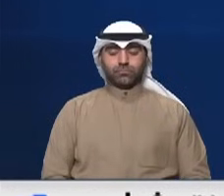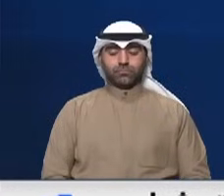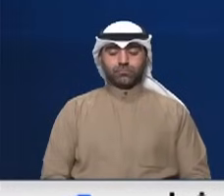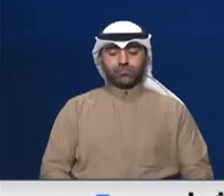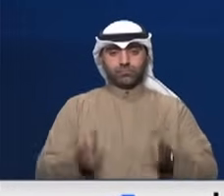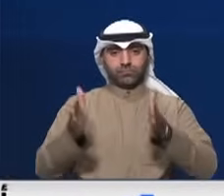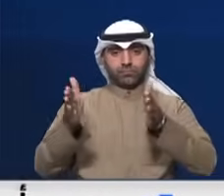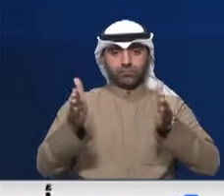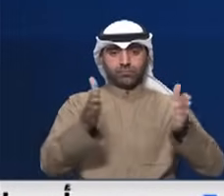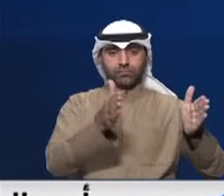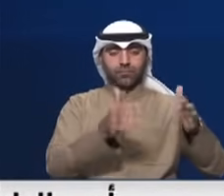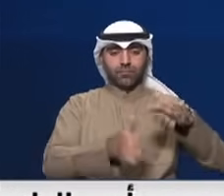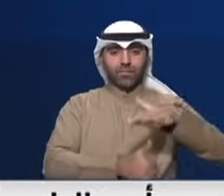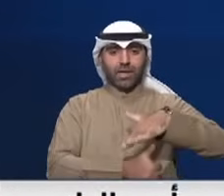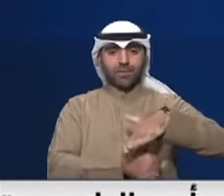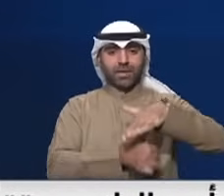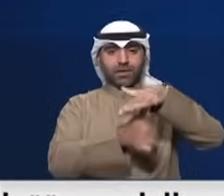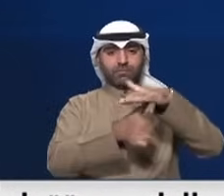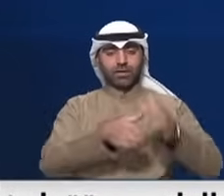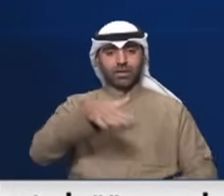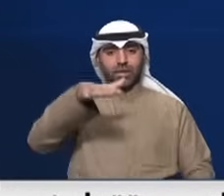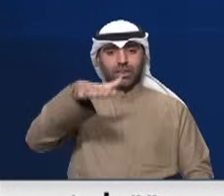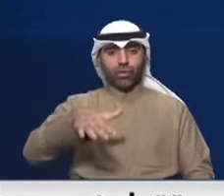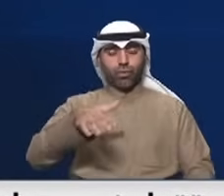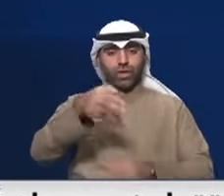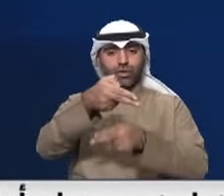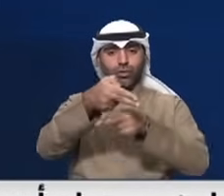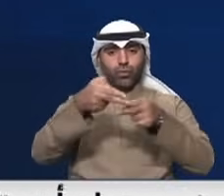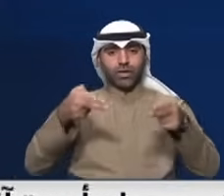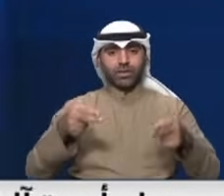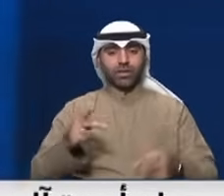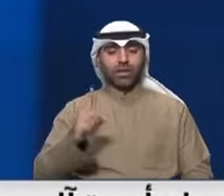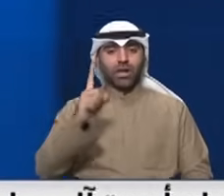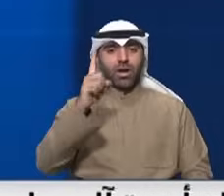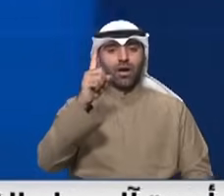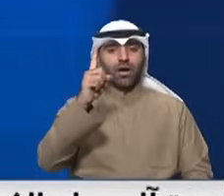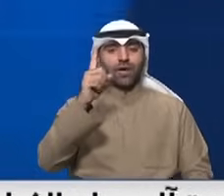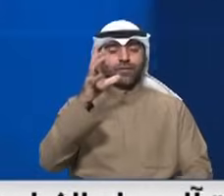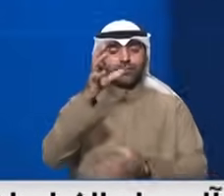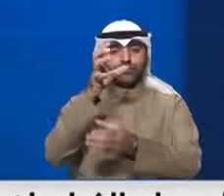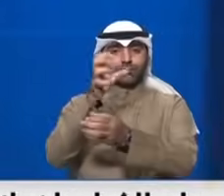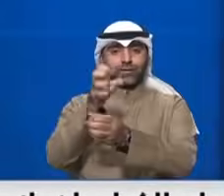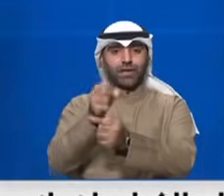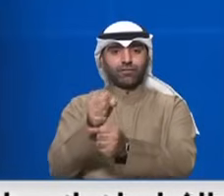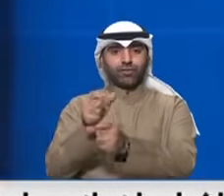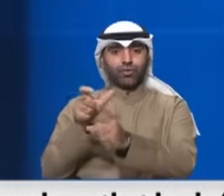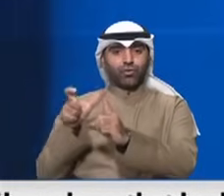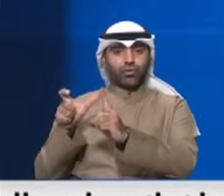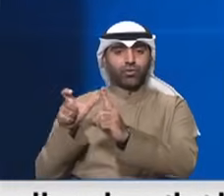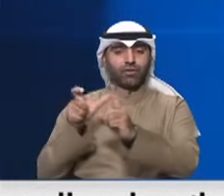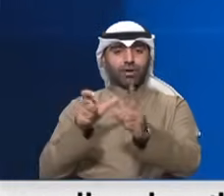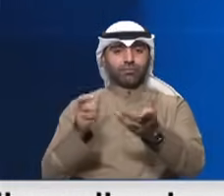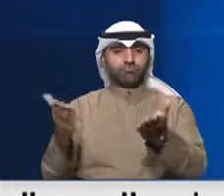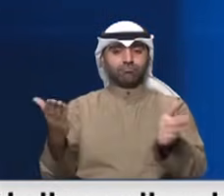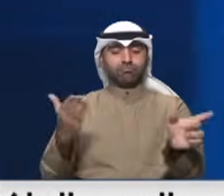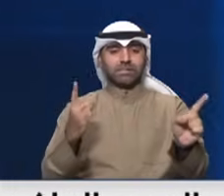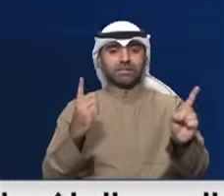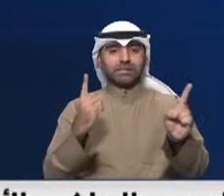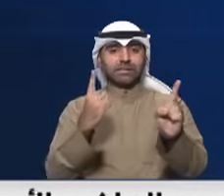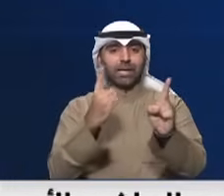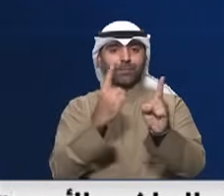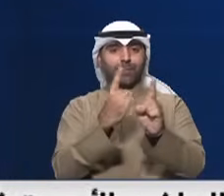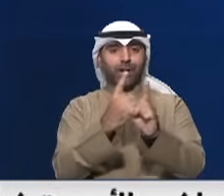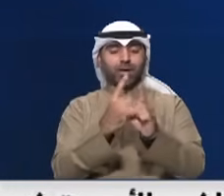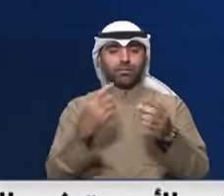استقبل حضره صاحب السمو امير البلاد الشيخ مشعل الاحمد الجابر الصباح حفظه الله ورعاه في المطار الاميري مساء اليوم